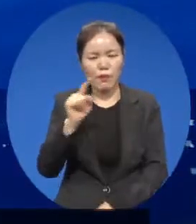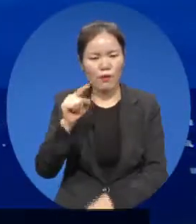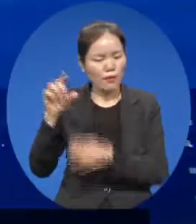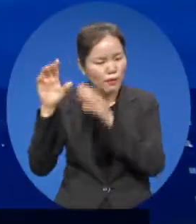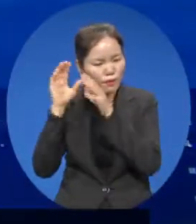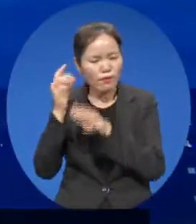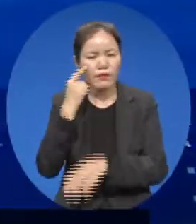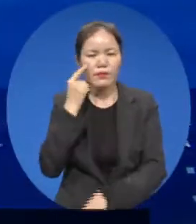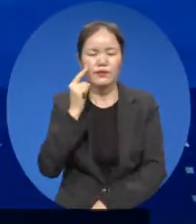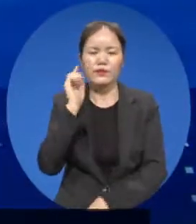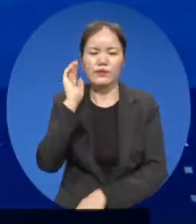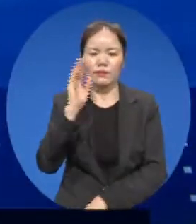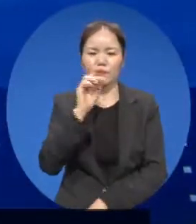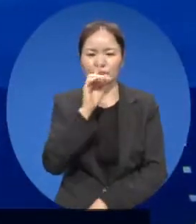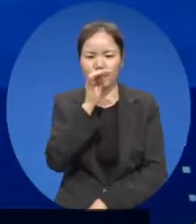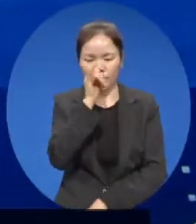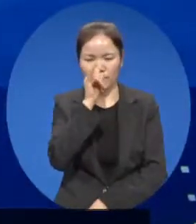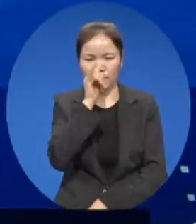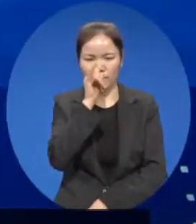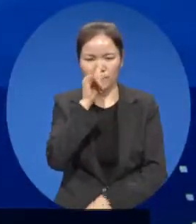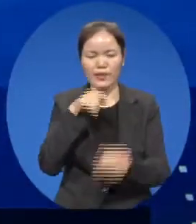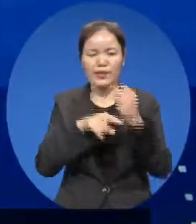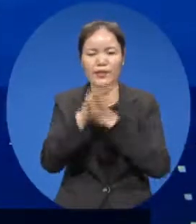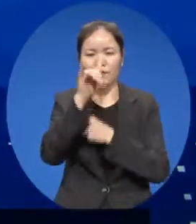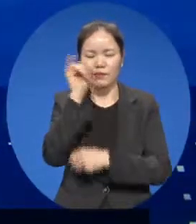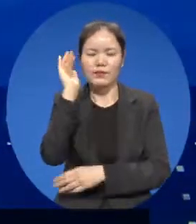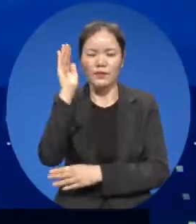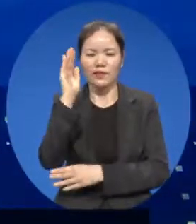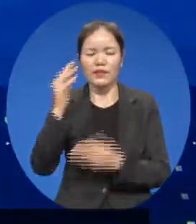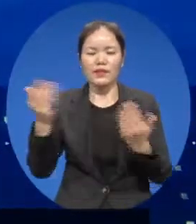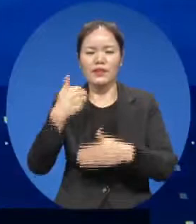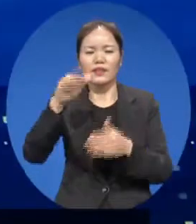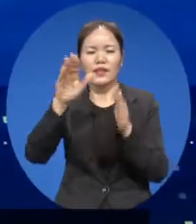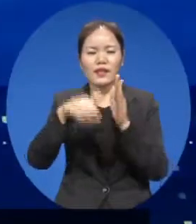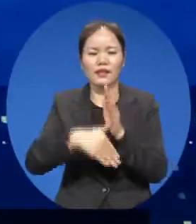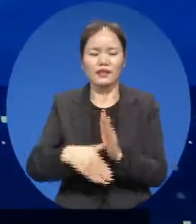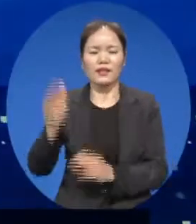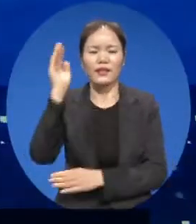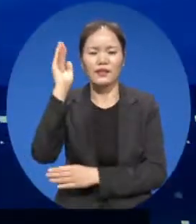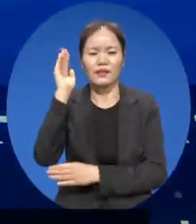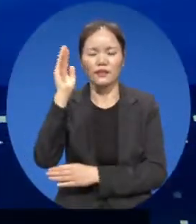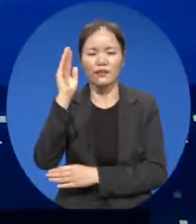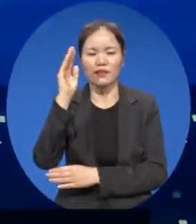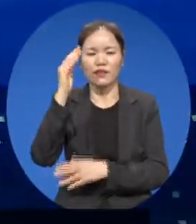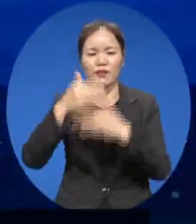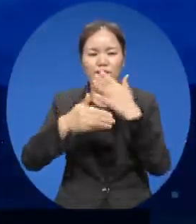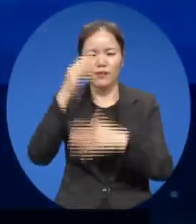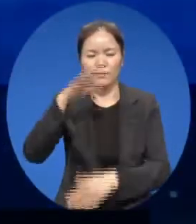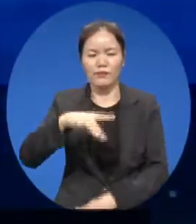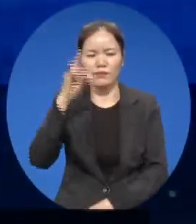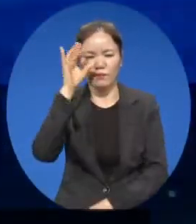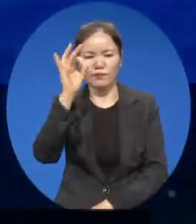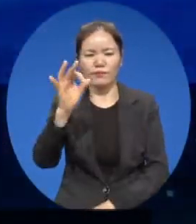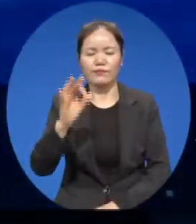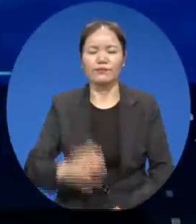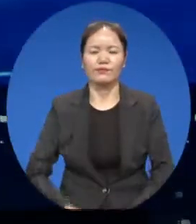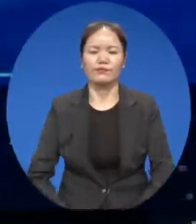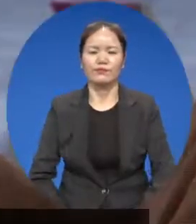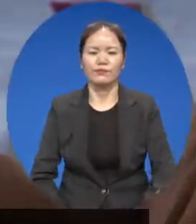얘기했는데 의미심장한 말을 했습니다 추구 다면서 내건 1 썽 먼저 화면으로 좀 만나보도록 할게요